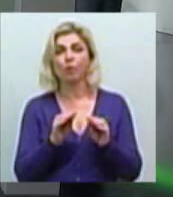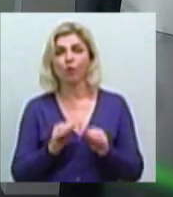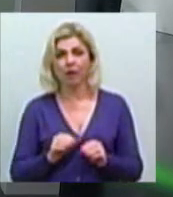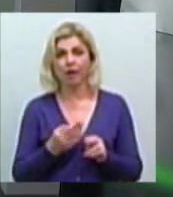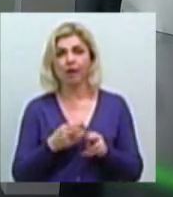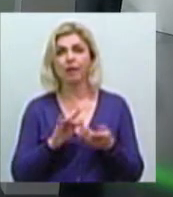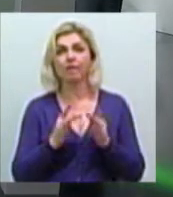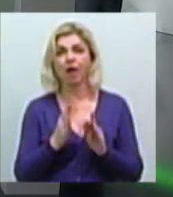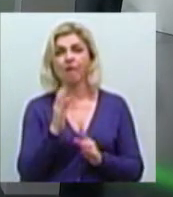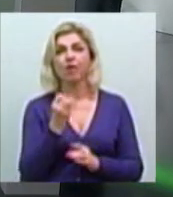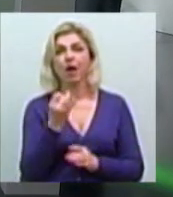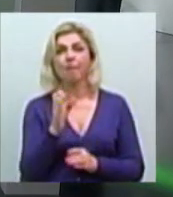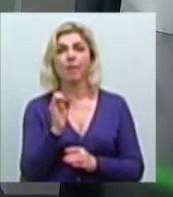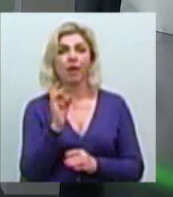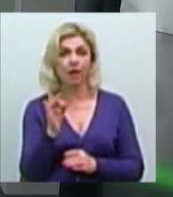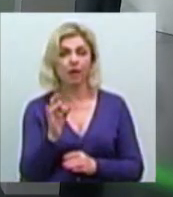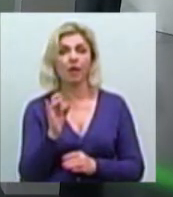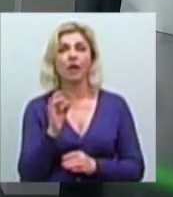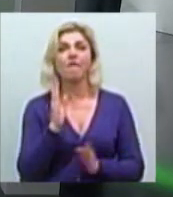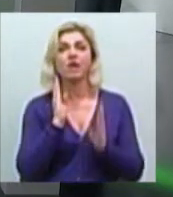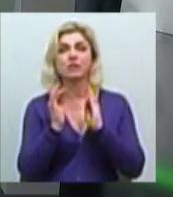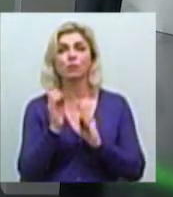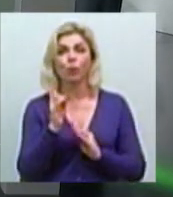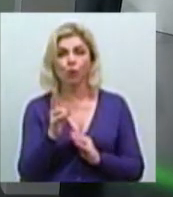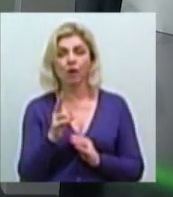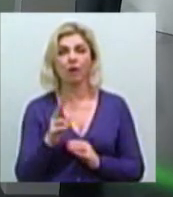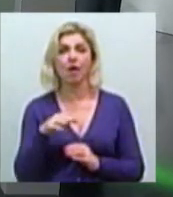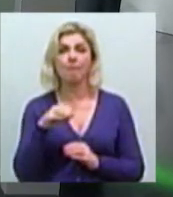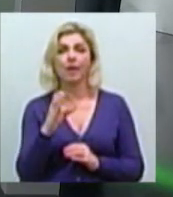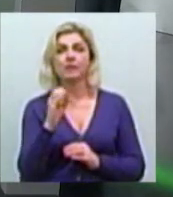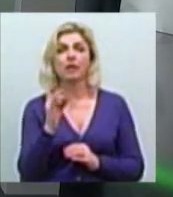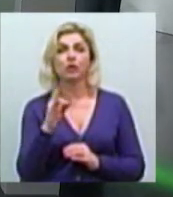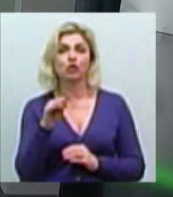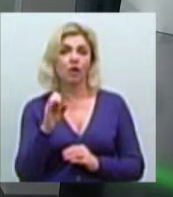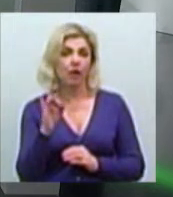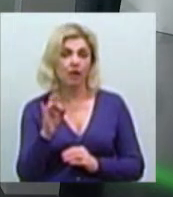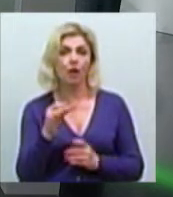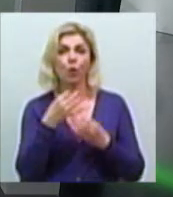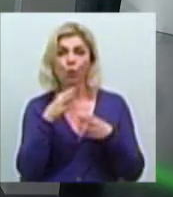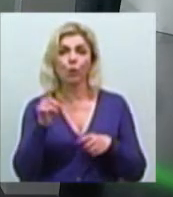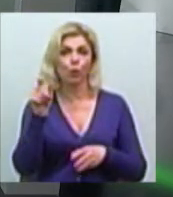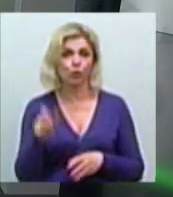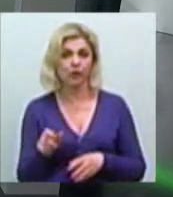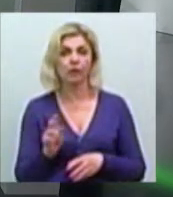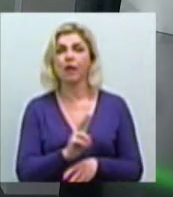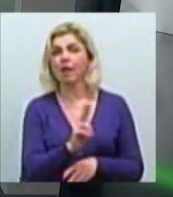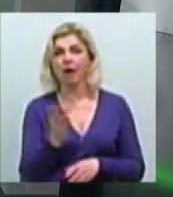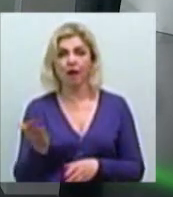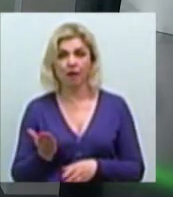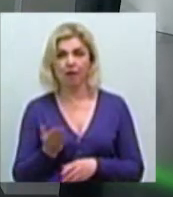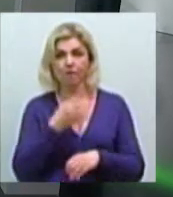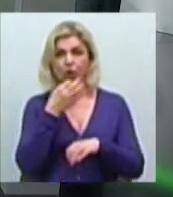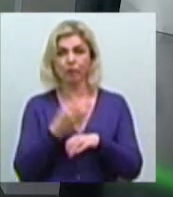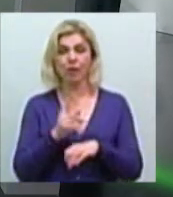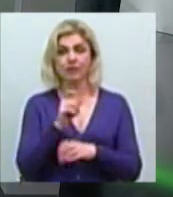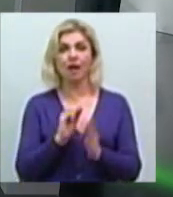в Viber та Facebook Messenger. І будь-яка людина, яка відповідає за